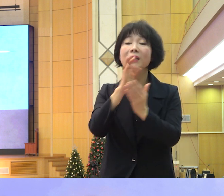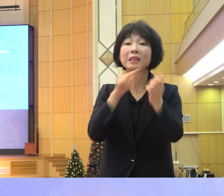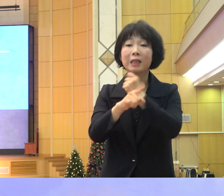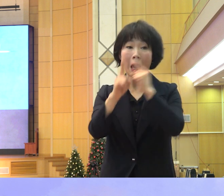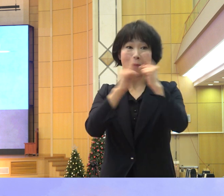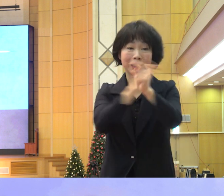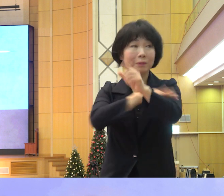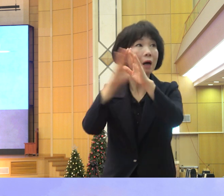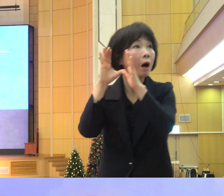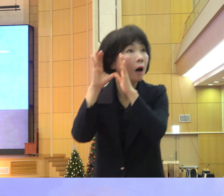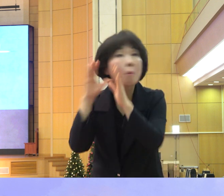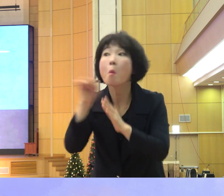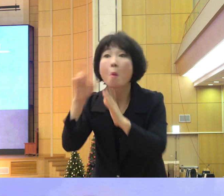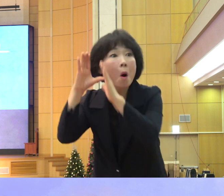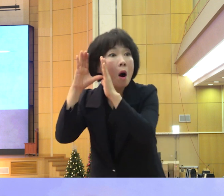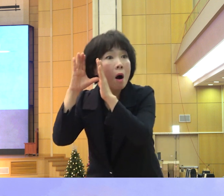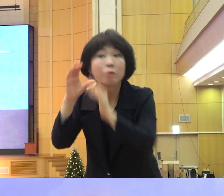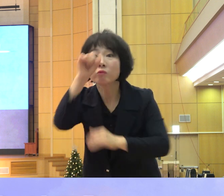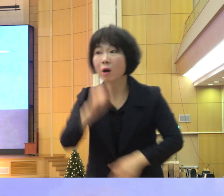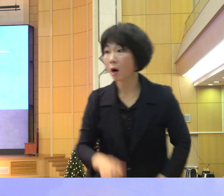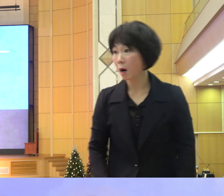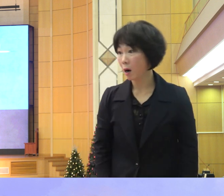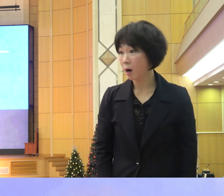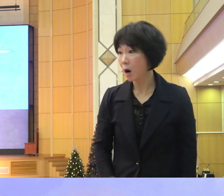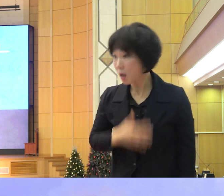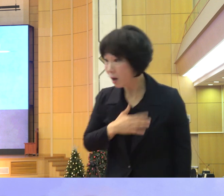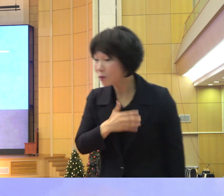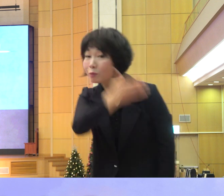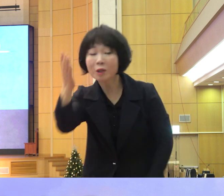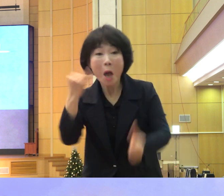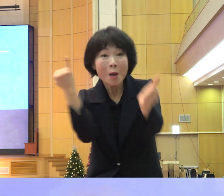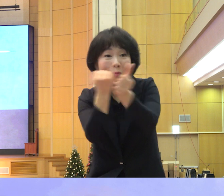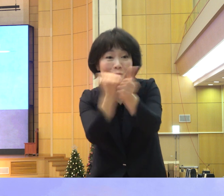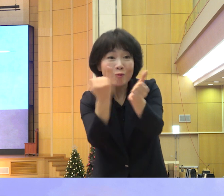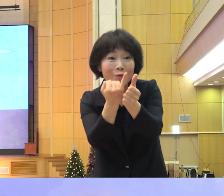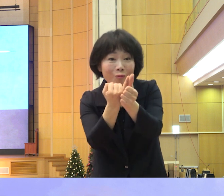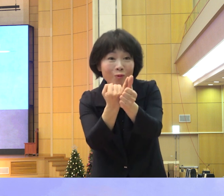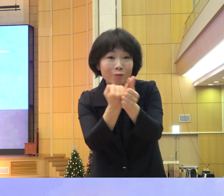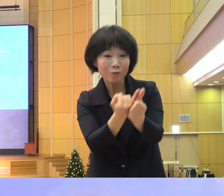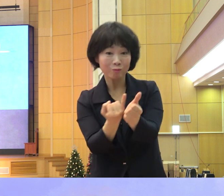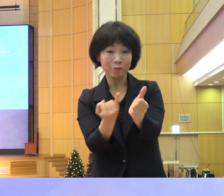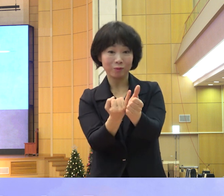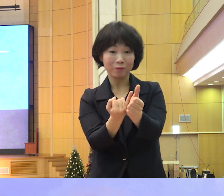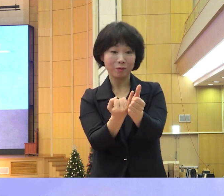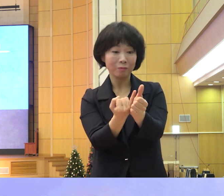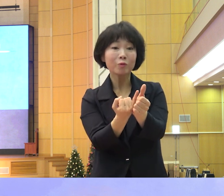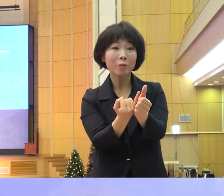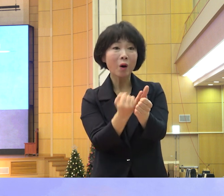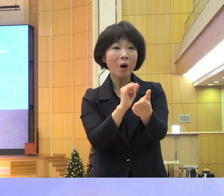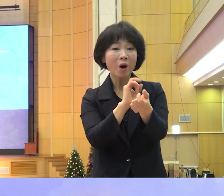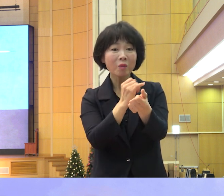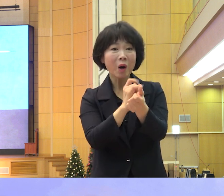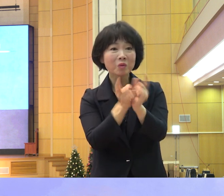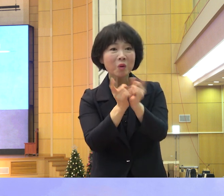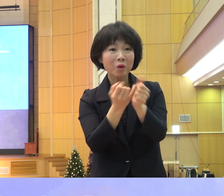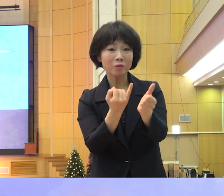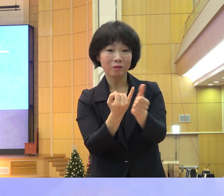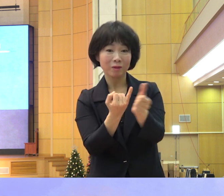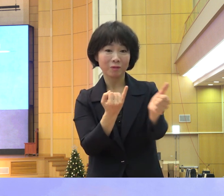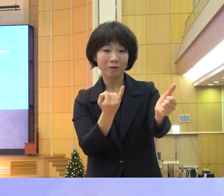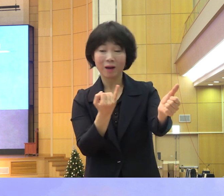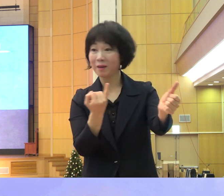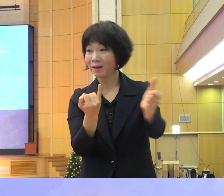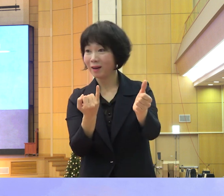게 중요해요. 여러분 부부간에도 보세요. 아무것도 아니잖아. 뭐 별로 준 것도 없잖아. 근데 사랑한다는